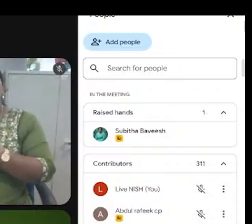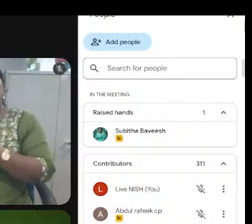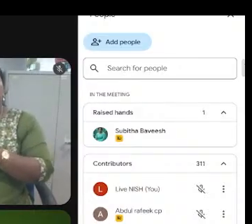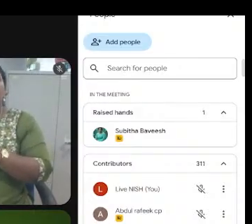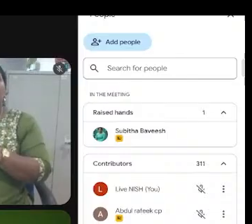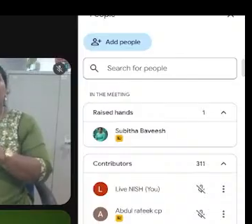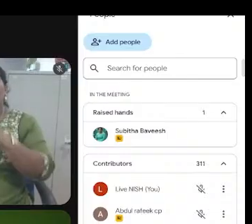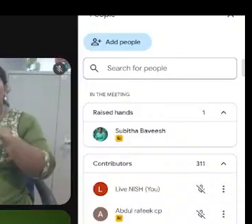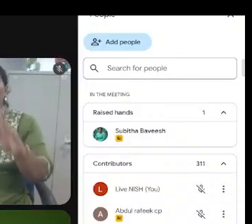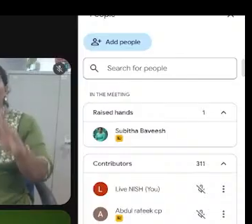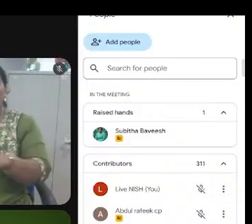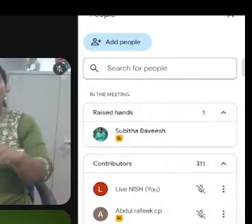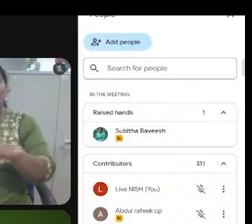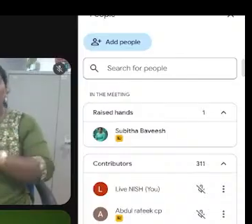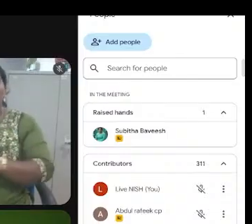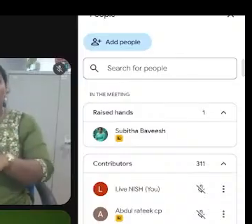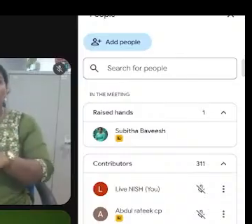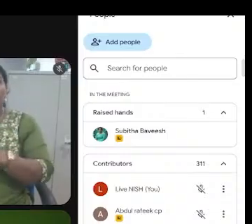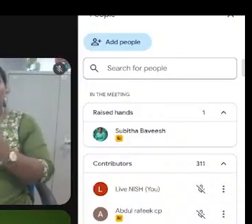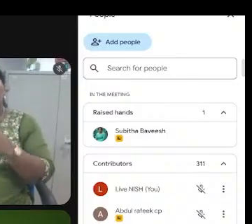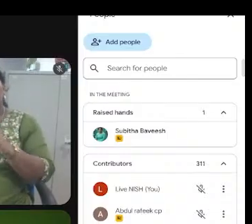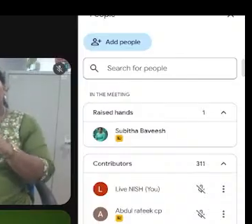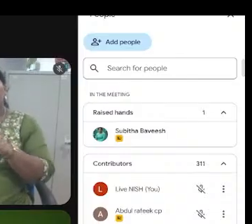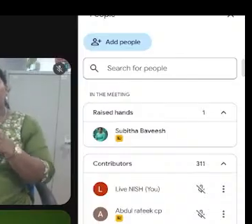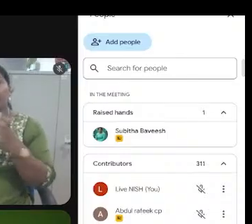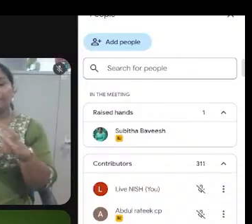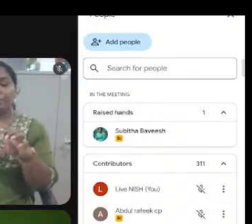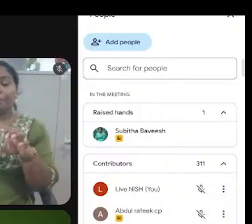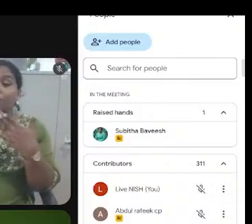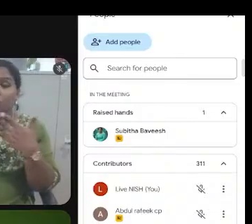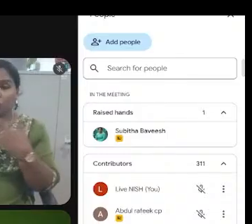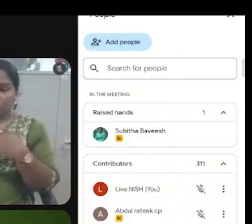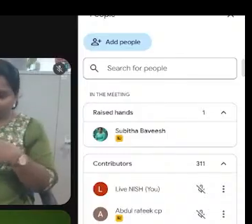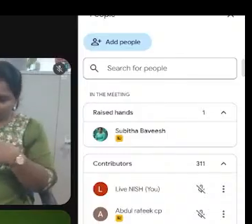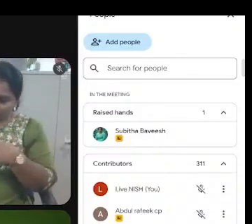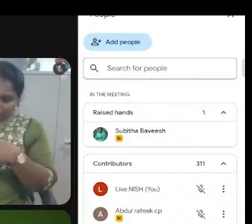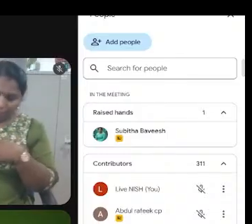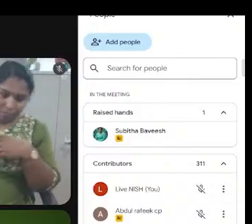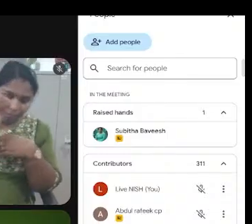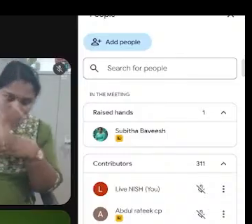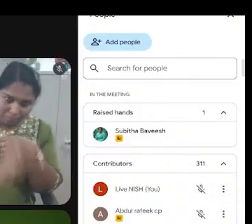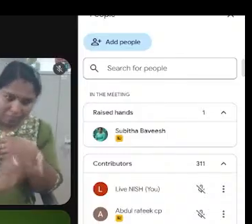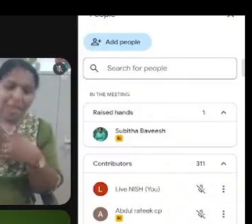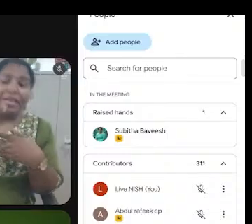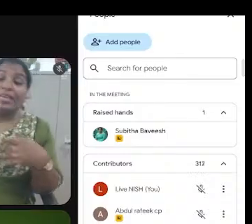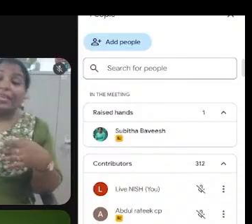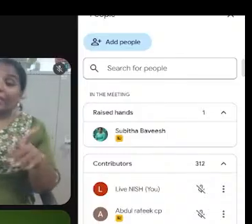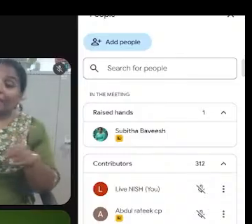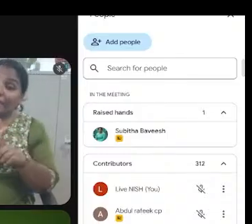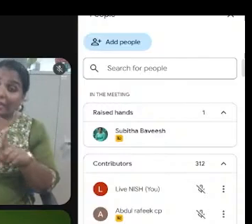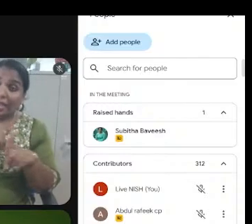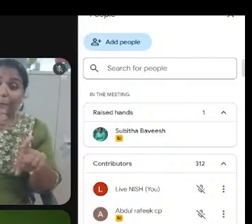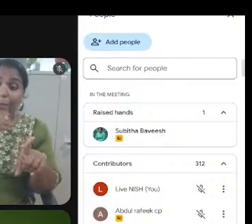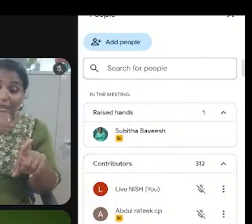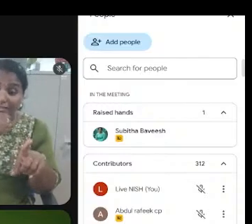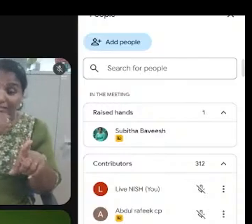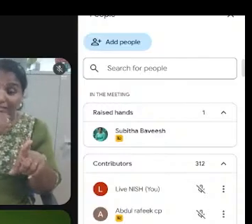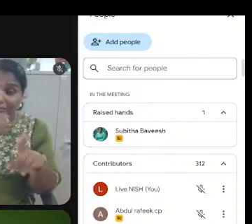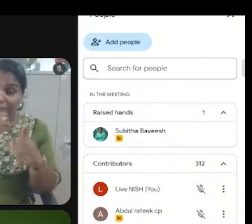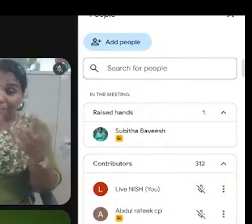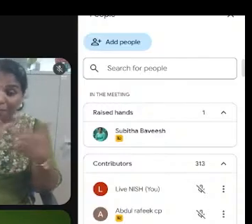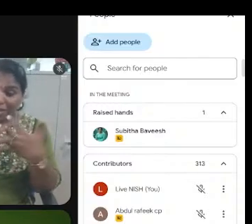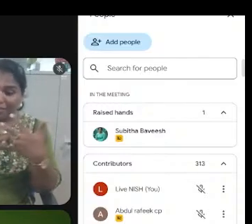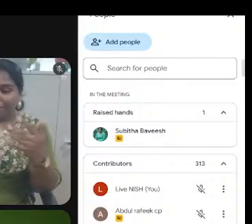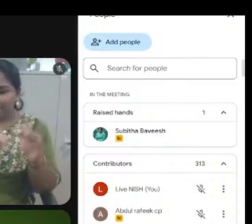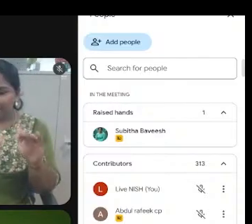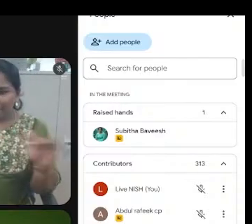മാറ്റാൻ പറ്റുന്നുണ്ടെങ്കിൽ പ്ലേ സ്കൂളൊക്കെ വിടുമ്പോൾ ഒരേ കുട്ടികളുമായിട്ടുള്ള പ്രായത്തിലുള്ള കുട്ടികളായിട്ടുള്ള ഇന്ററാക്ഷൻ ഒക്കെ അവരുടെ ഡെവലപ്മെന്റിനെ ഒത്തിരി ഹെൽപ്പ് ചെയ്യുകയും ചെയ്യും. അപ്പൊ ഇങ്ങനെ